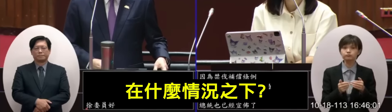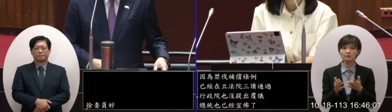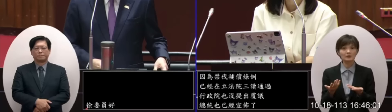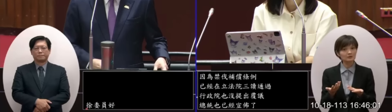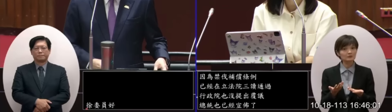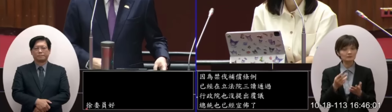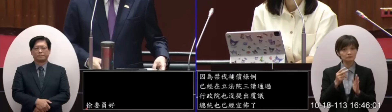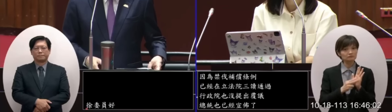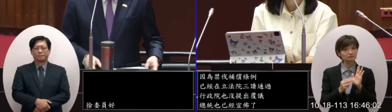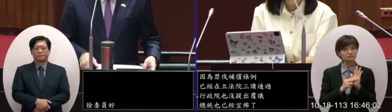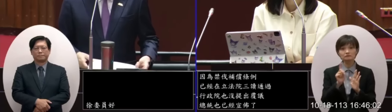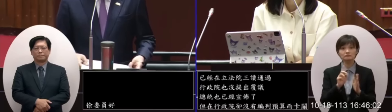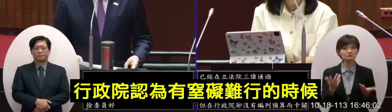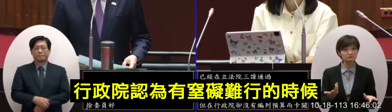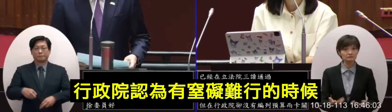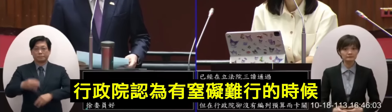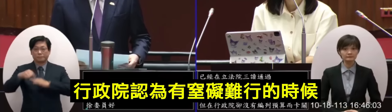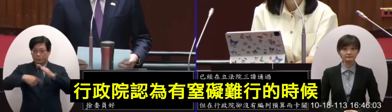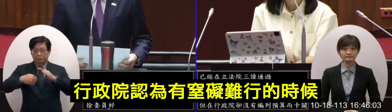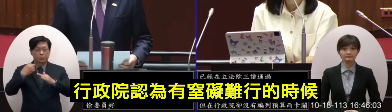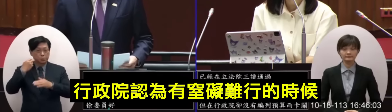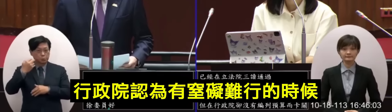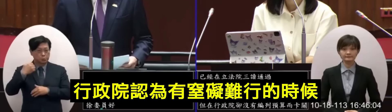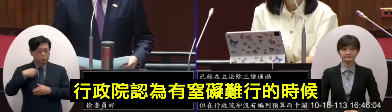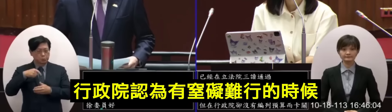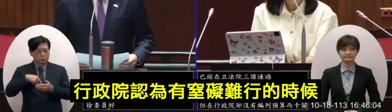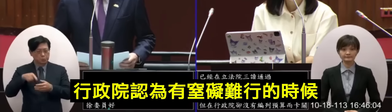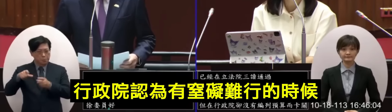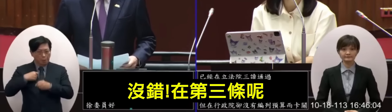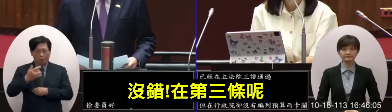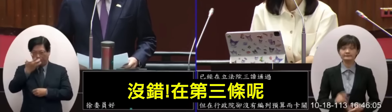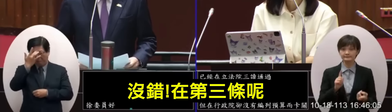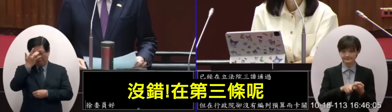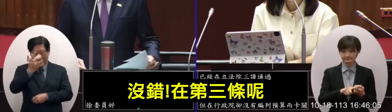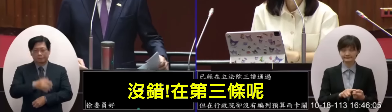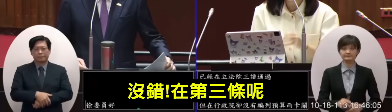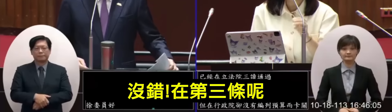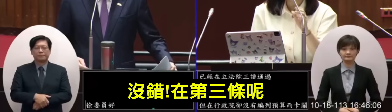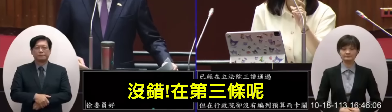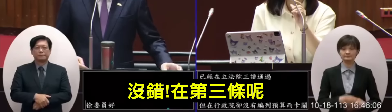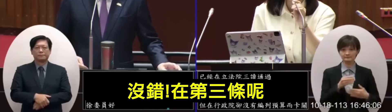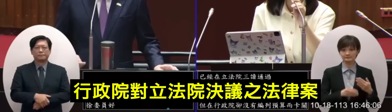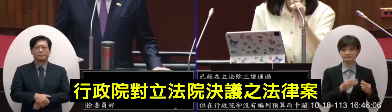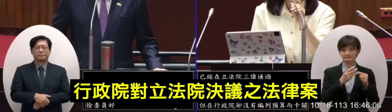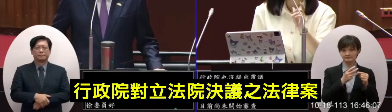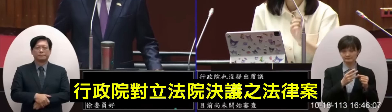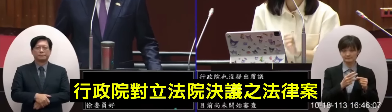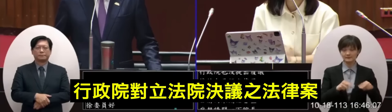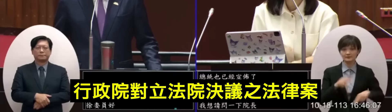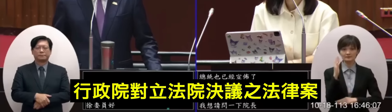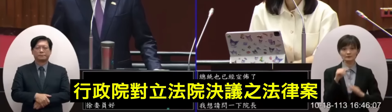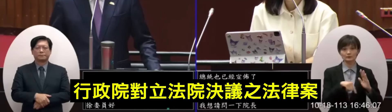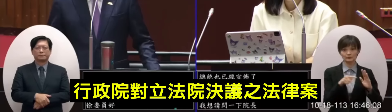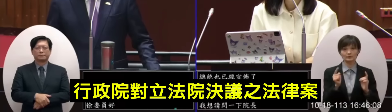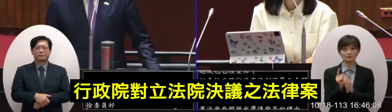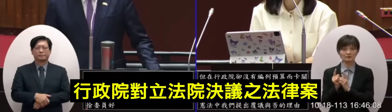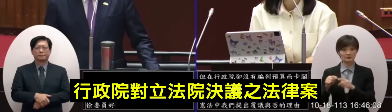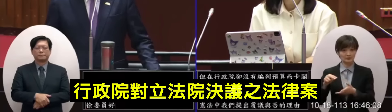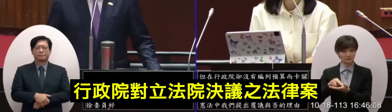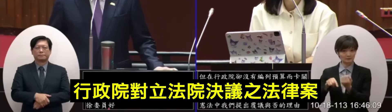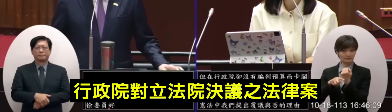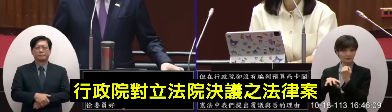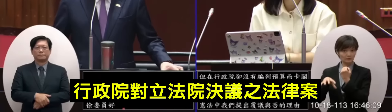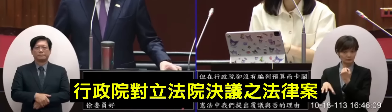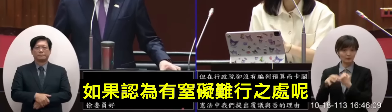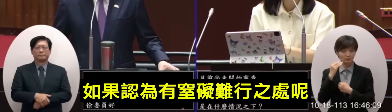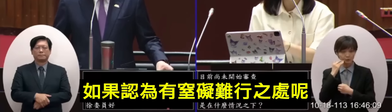下？ 行政院认为有自爱难行的时候。 没错，在第三条呢，行政院对立法院决议之